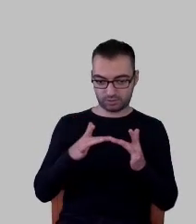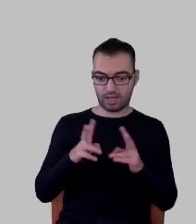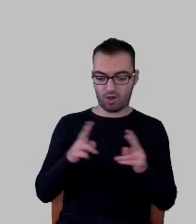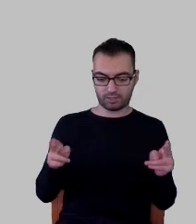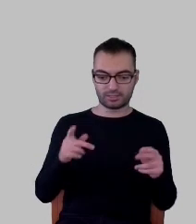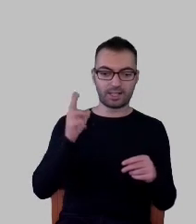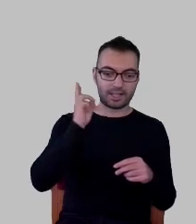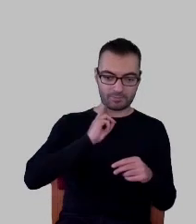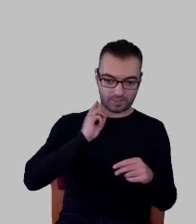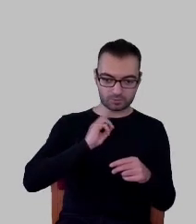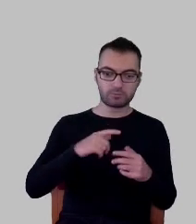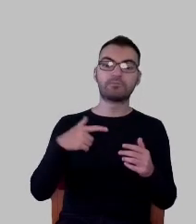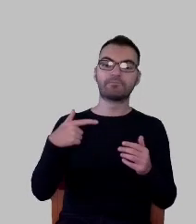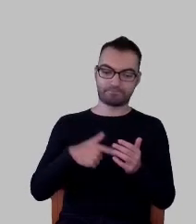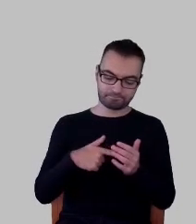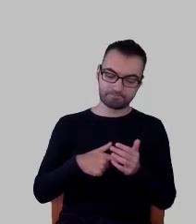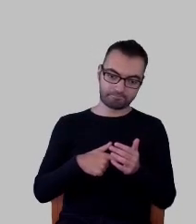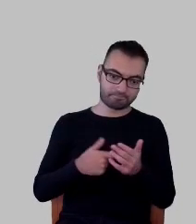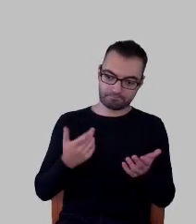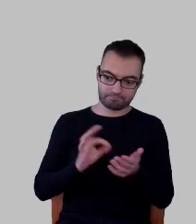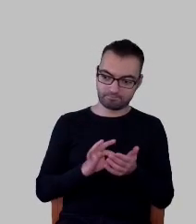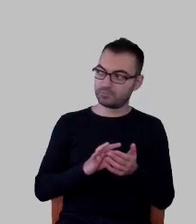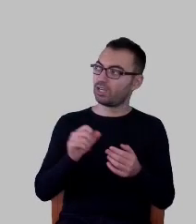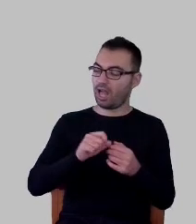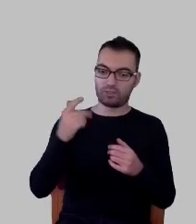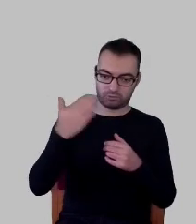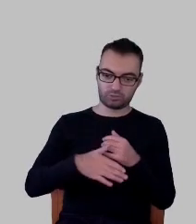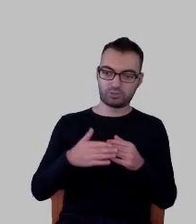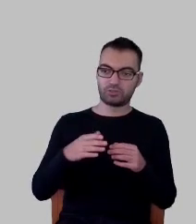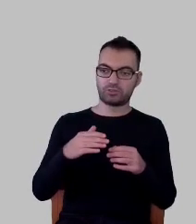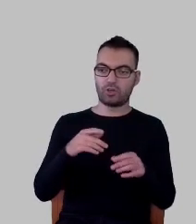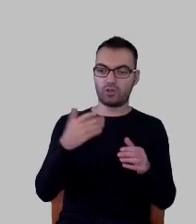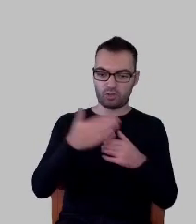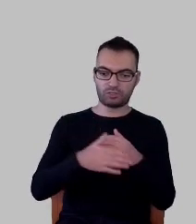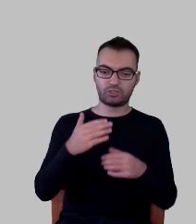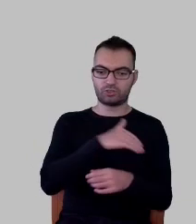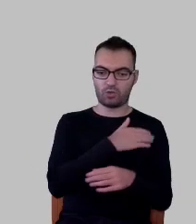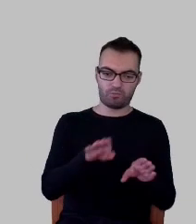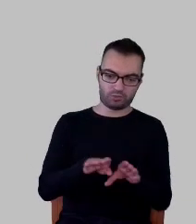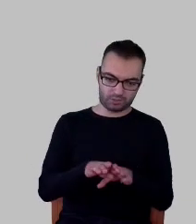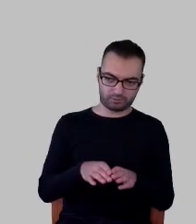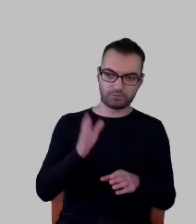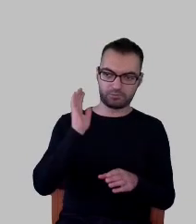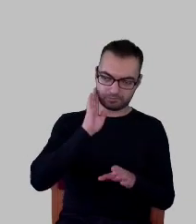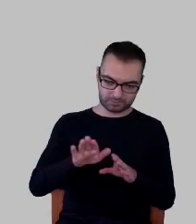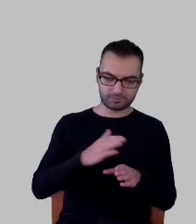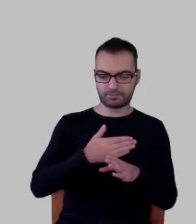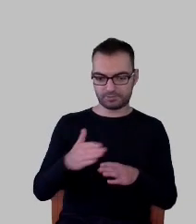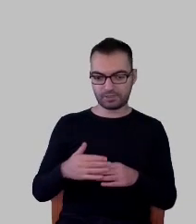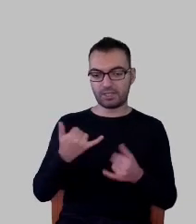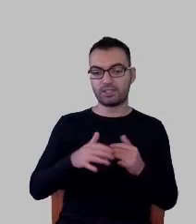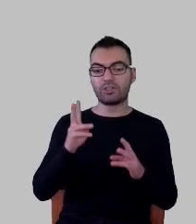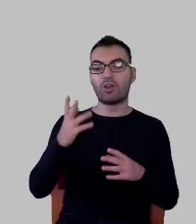gimnazjum, powinien mieć wydane nowe orzeczenie do ukończenia szkoły podstawowej. W przypadku, kiedy jest to uczeń,